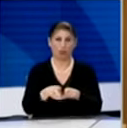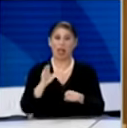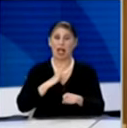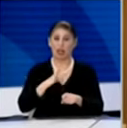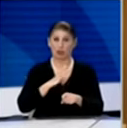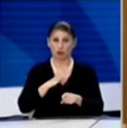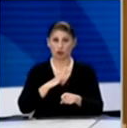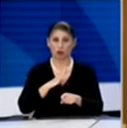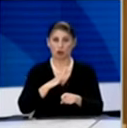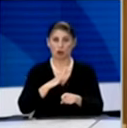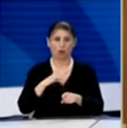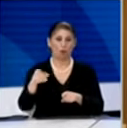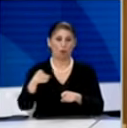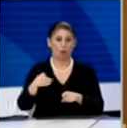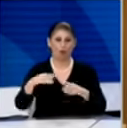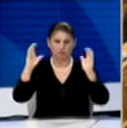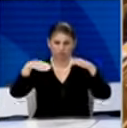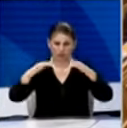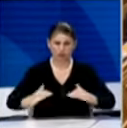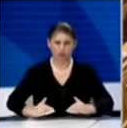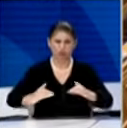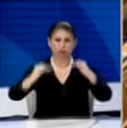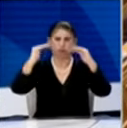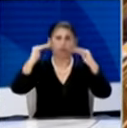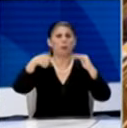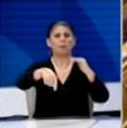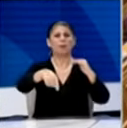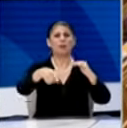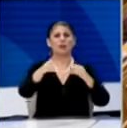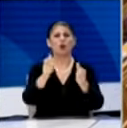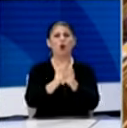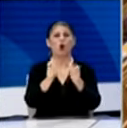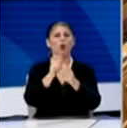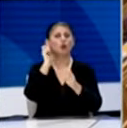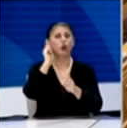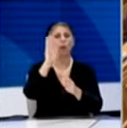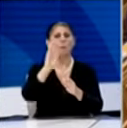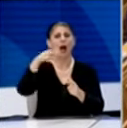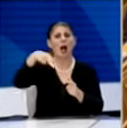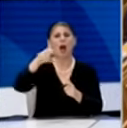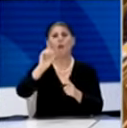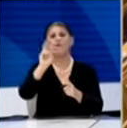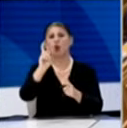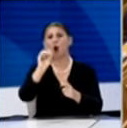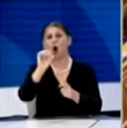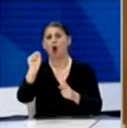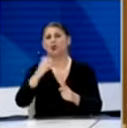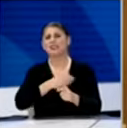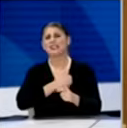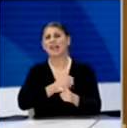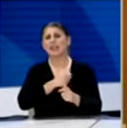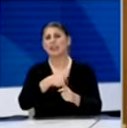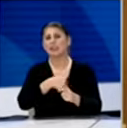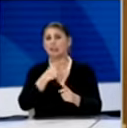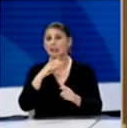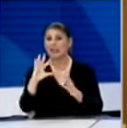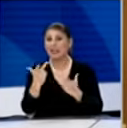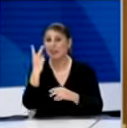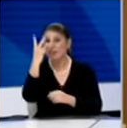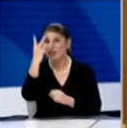πλημμυροπαθείς από το βλοχό Καρδίτσας που αναρωτιούνται γιατί κάνατε πάνω